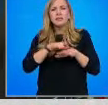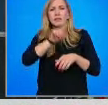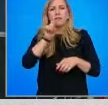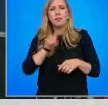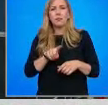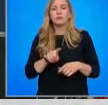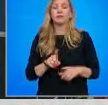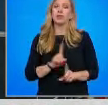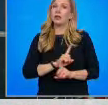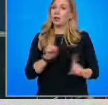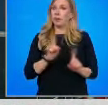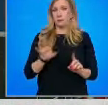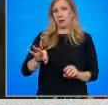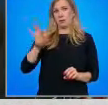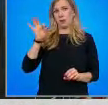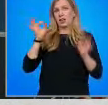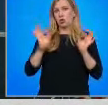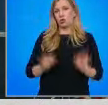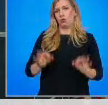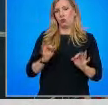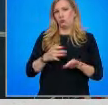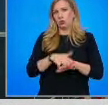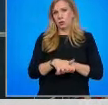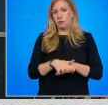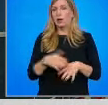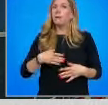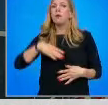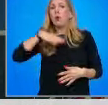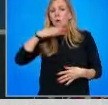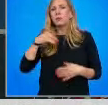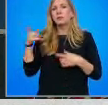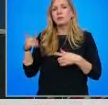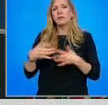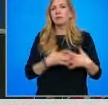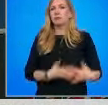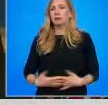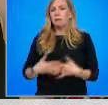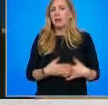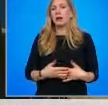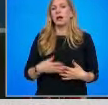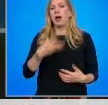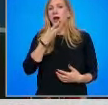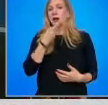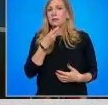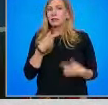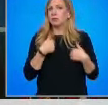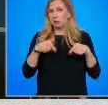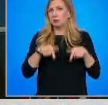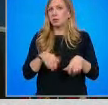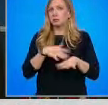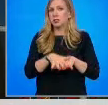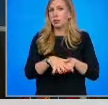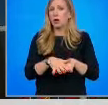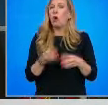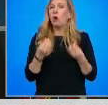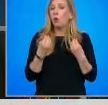Няма избрани конкретно системи, но опита, който имаме, показва, че такива системи има в САЩ и Израел. Хубавото в тази ситуация,